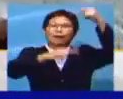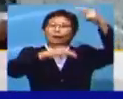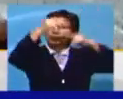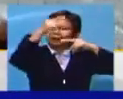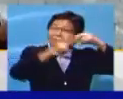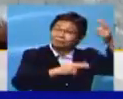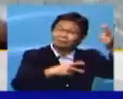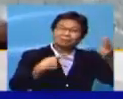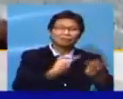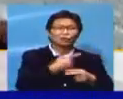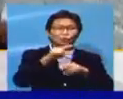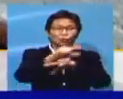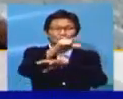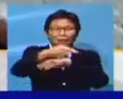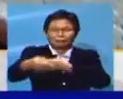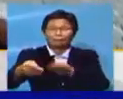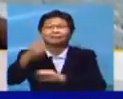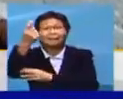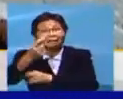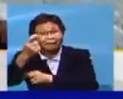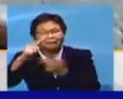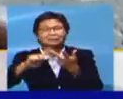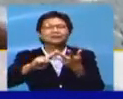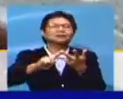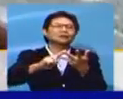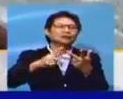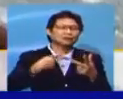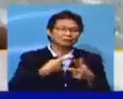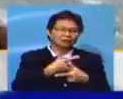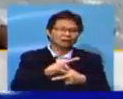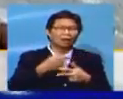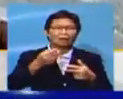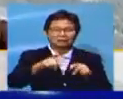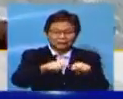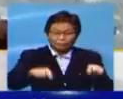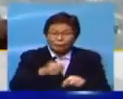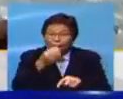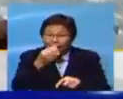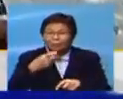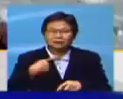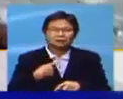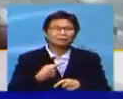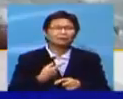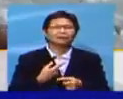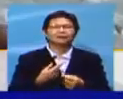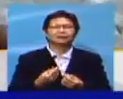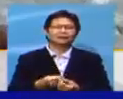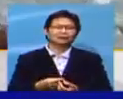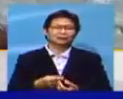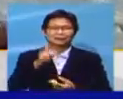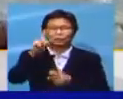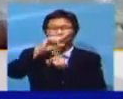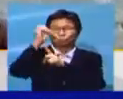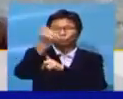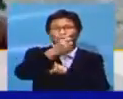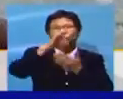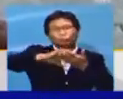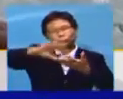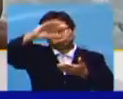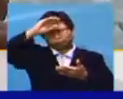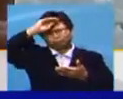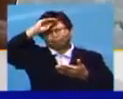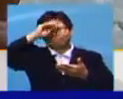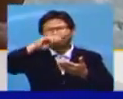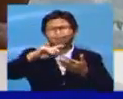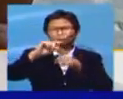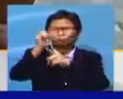bangunan-bangunan kita gunakan bilik air kita gunakan sebab ada tempat makan kat sini jadi memberikan satu satu situasi pembelajar